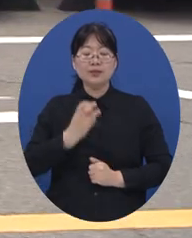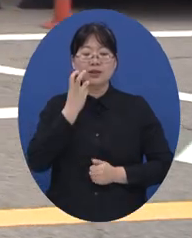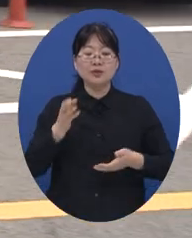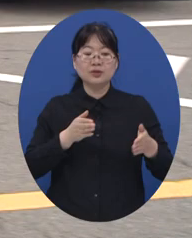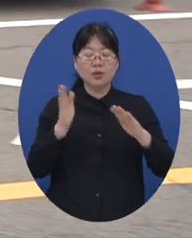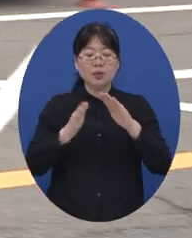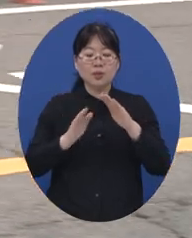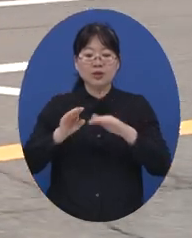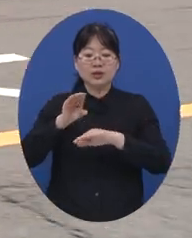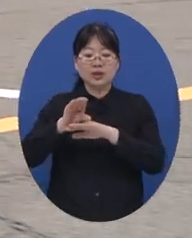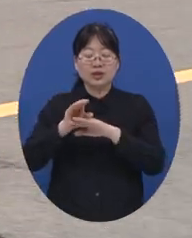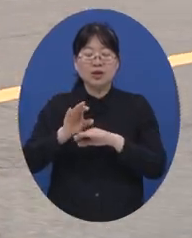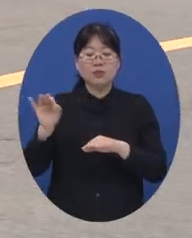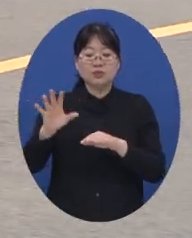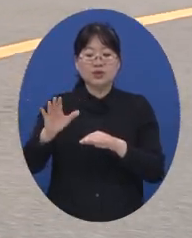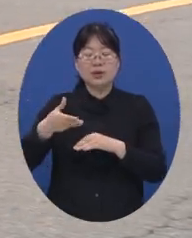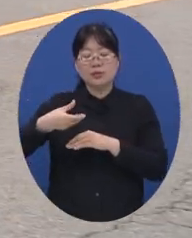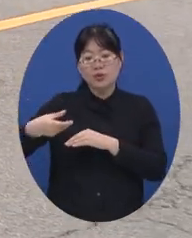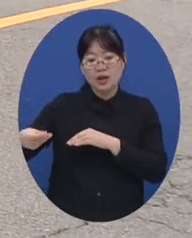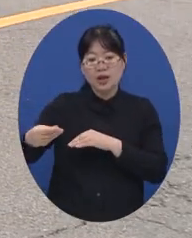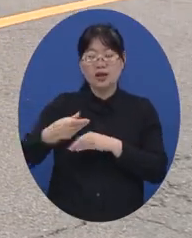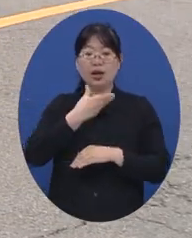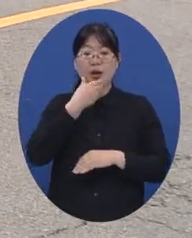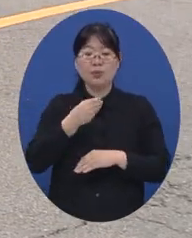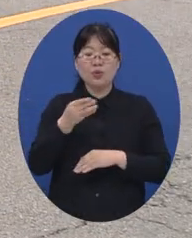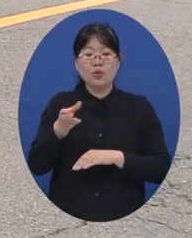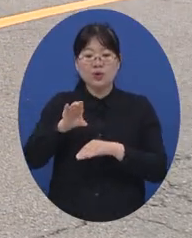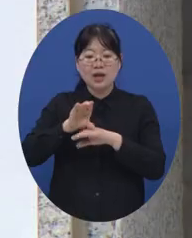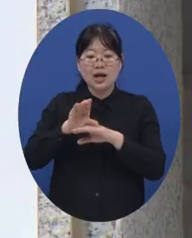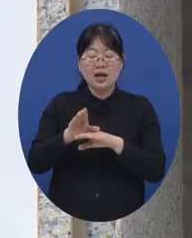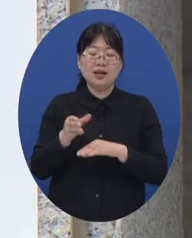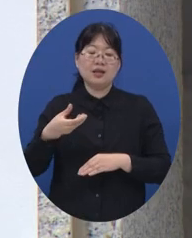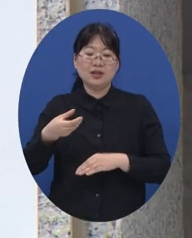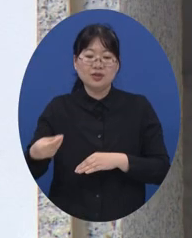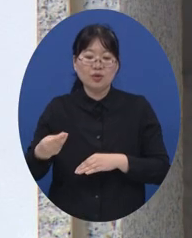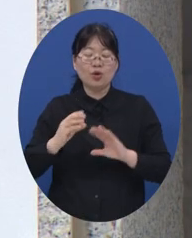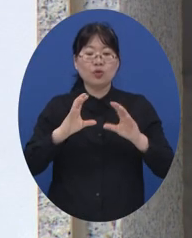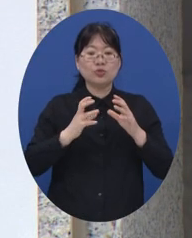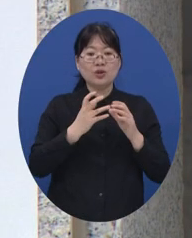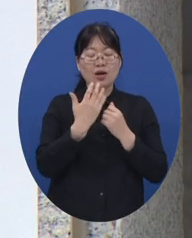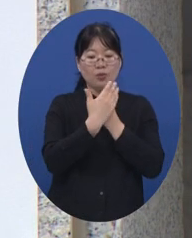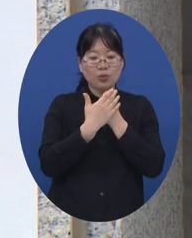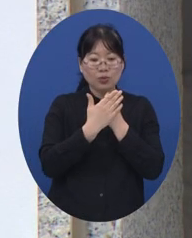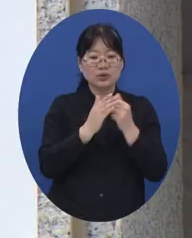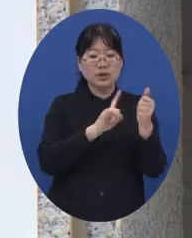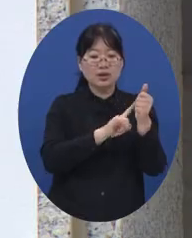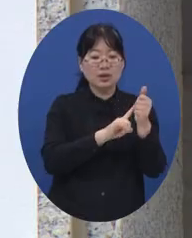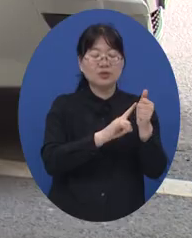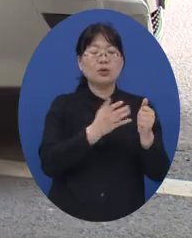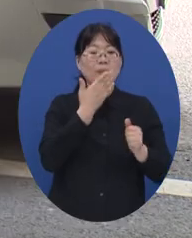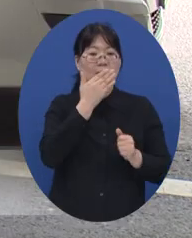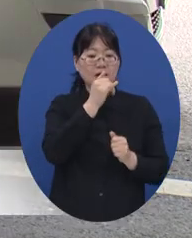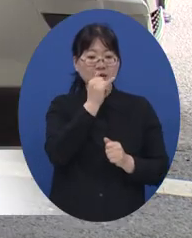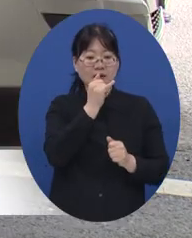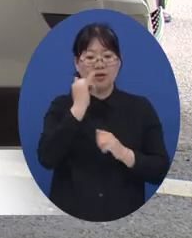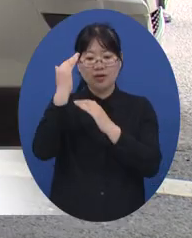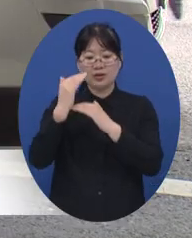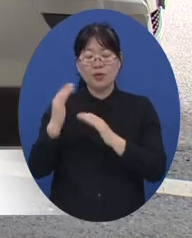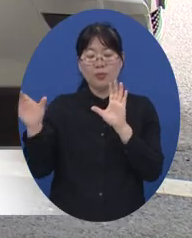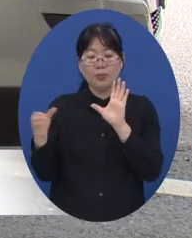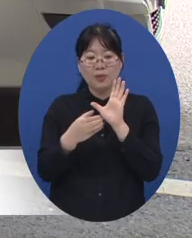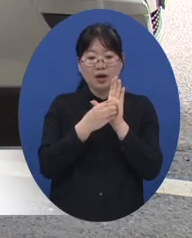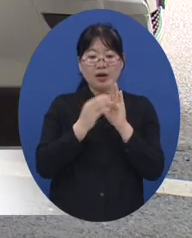경기도 0 0 차량 무상 공개 서비스 행복하 시어를 국가보훈대상자 도 이용할 수 있게 되었습니다 경우도 는 이런 내용을 담은